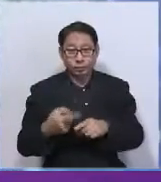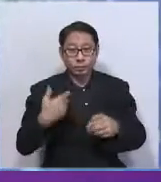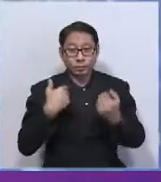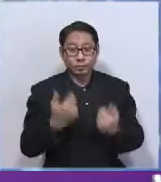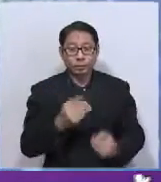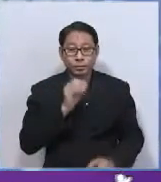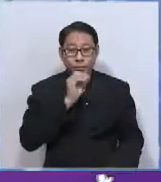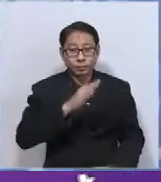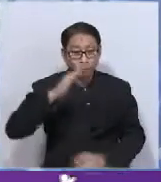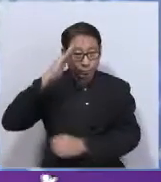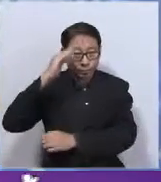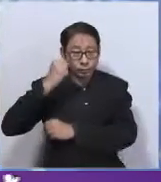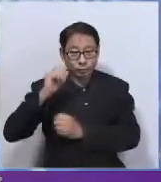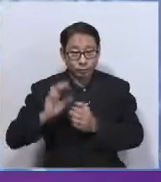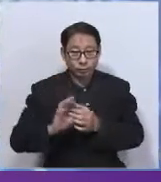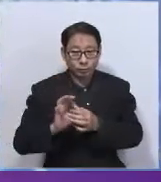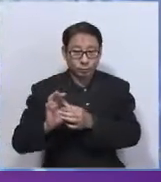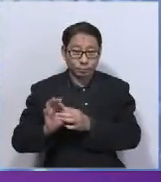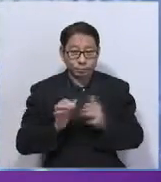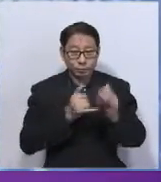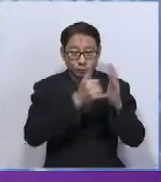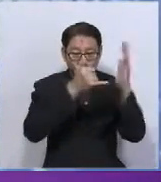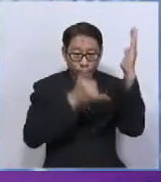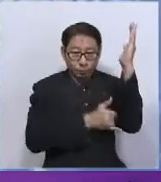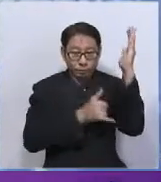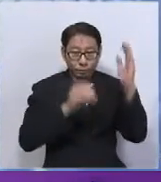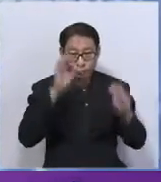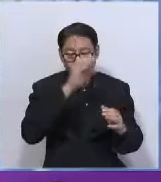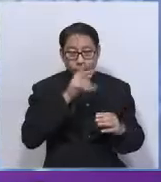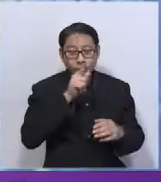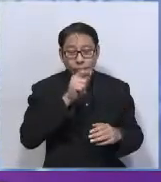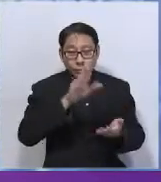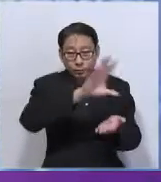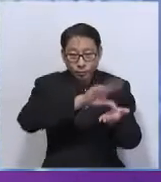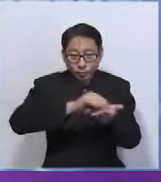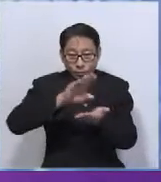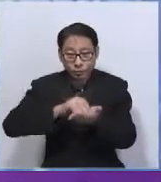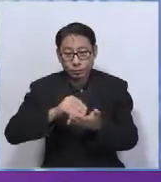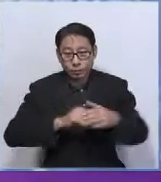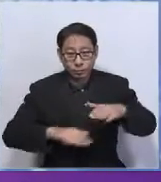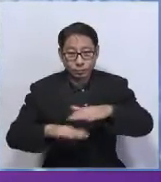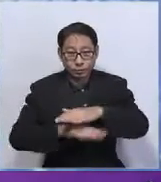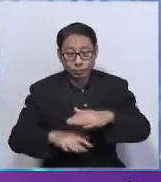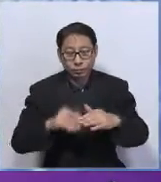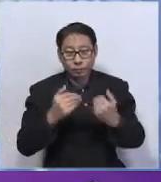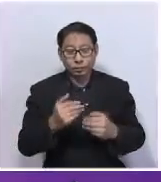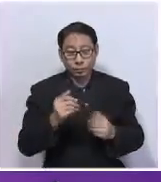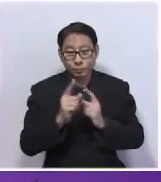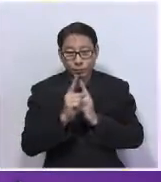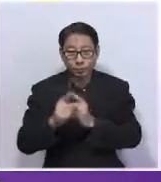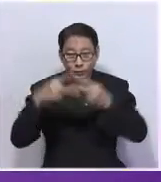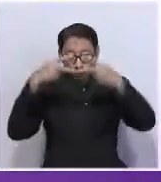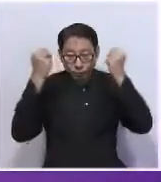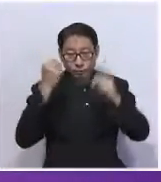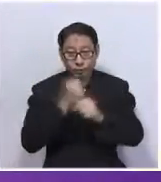ายความมั่นคงและทุกหน่วยที่เกี่ยวข้องให้ลงพื้นที่หาข่าวรวบรวมพยานหลักฐานและปฏิบัติการเชิงรุกเพื่อติดตามคนร้ายมา